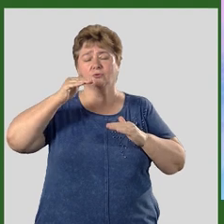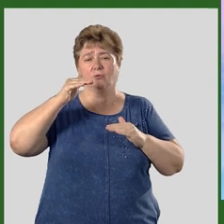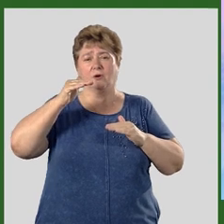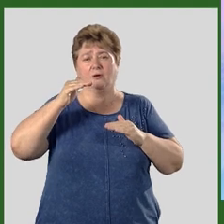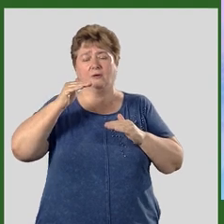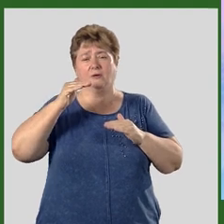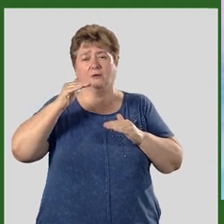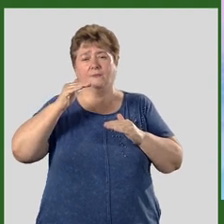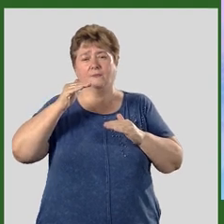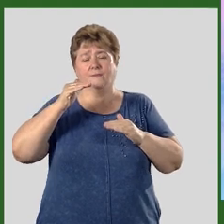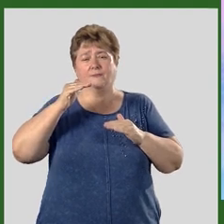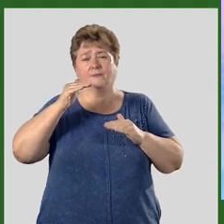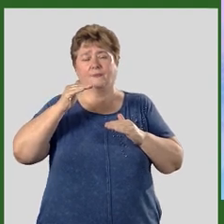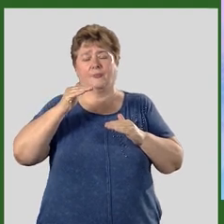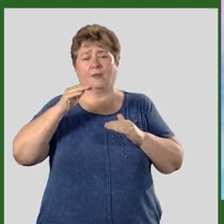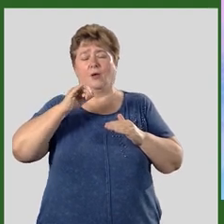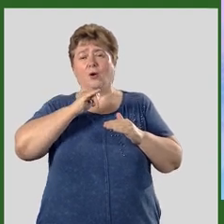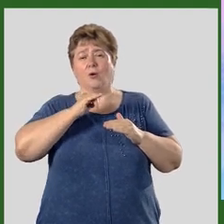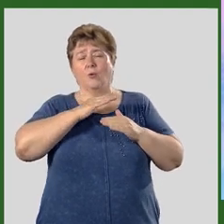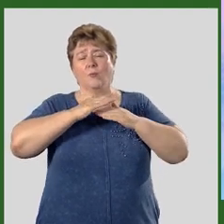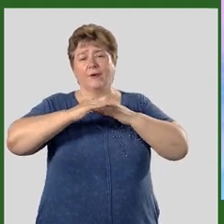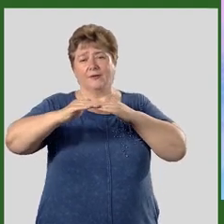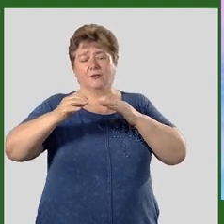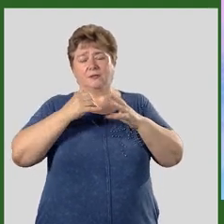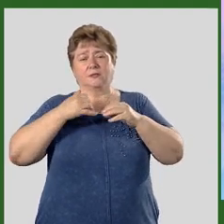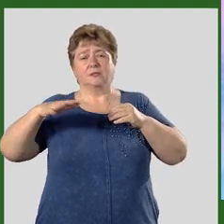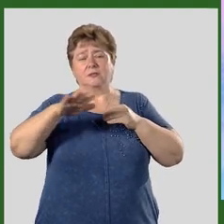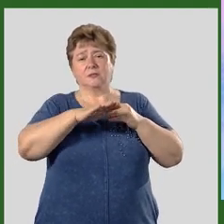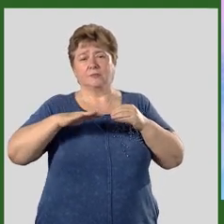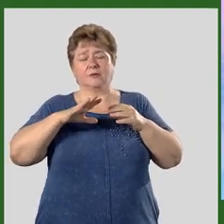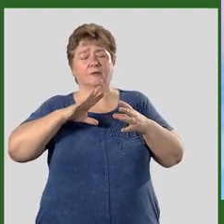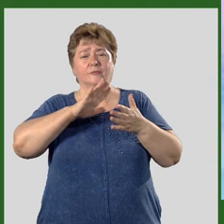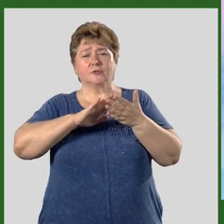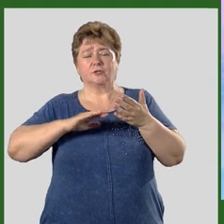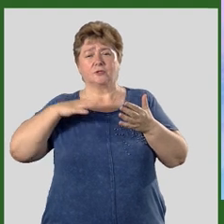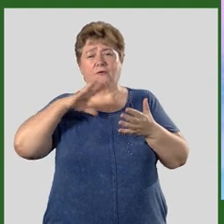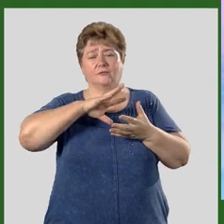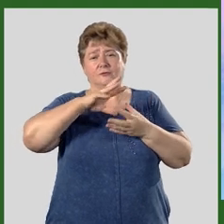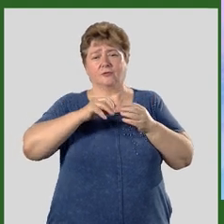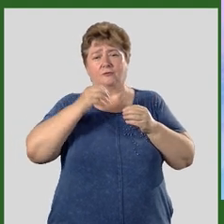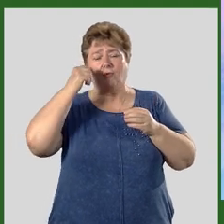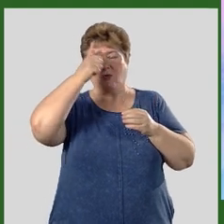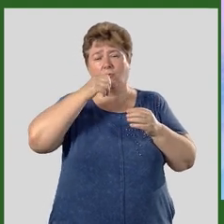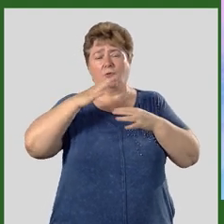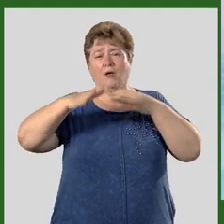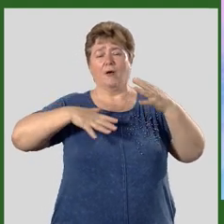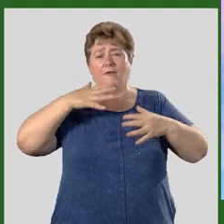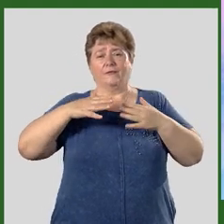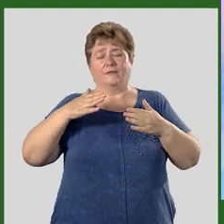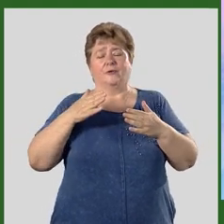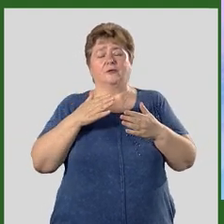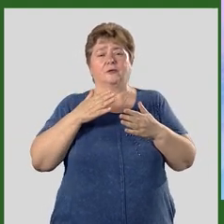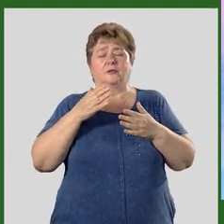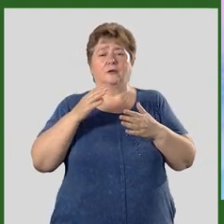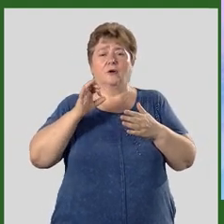высокая, у поверхности Земли в течение всего года ветры дуют